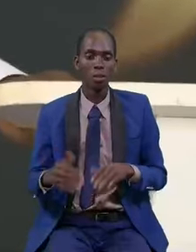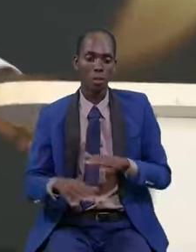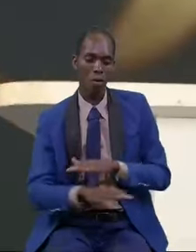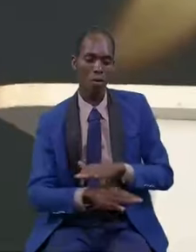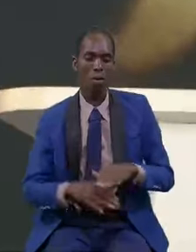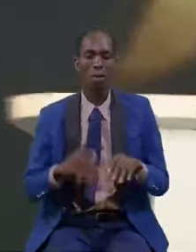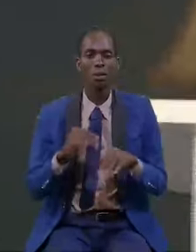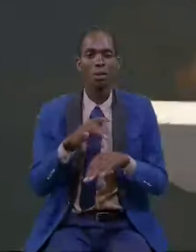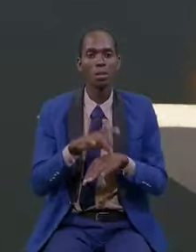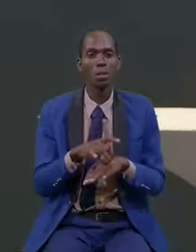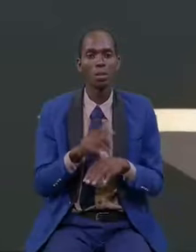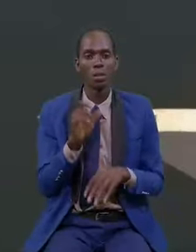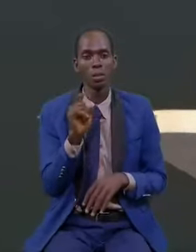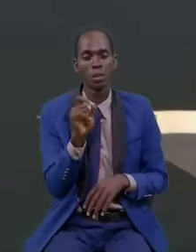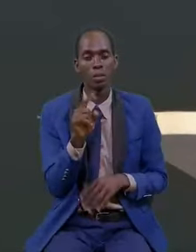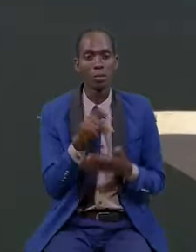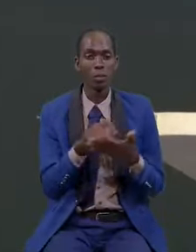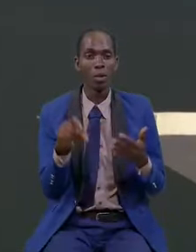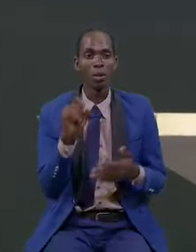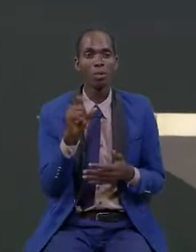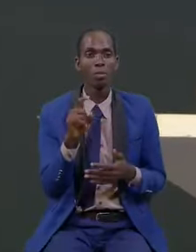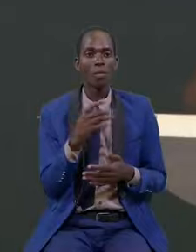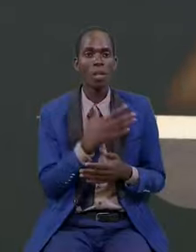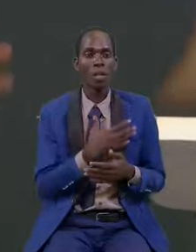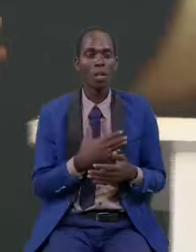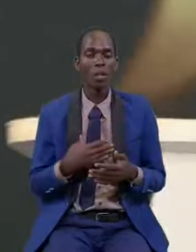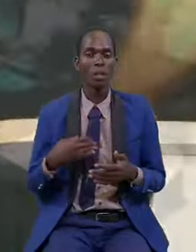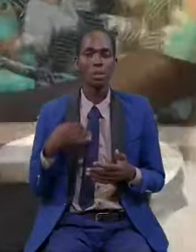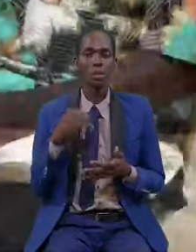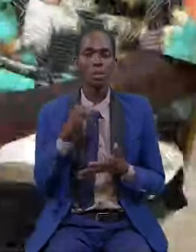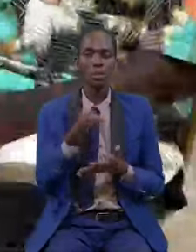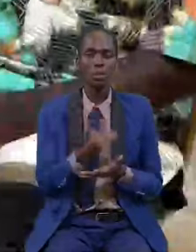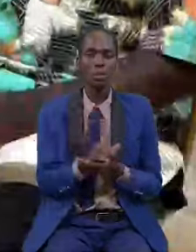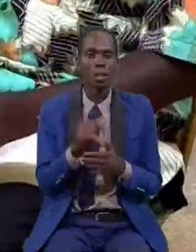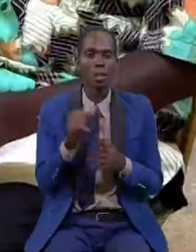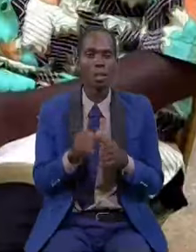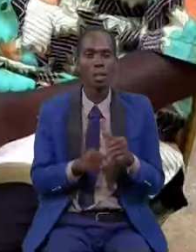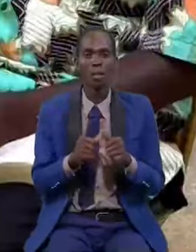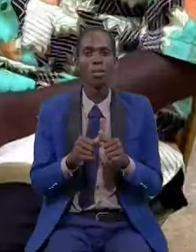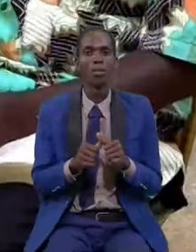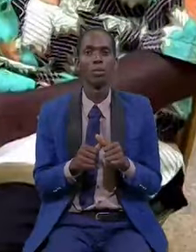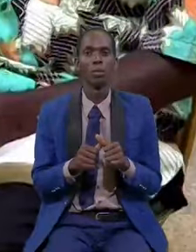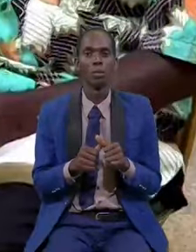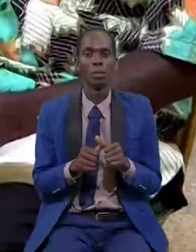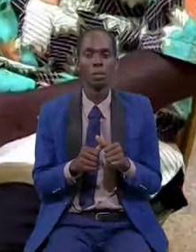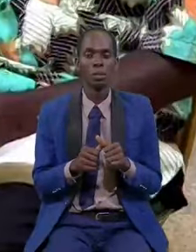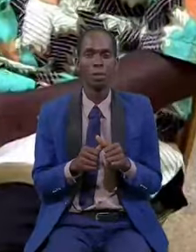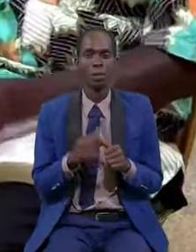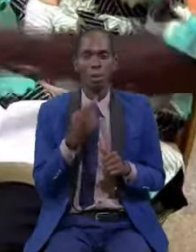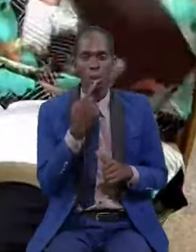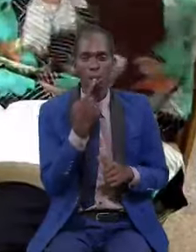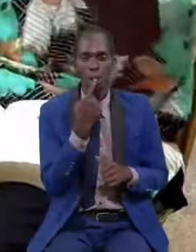terre. Verset 11. 11 dit, et que toute